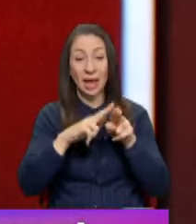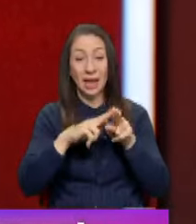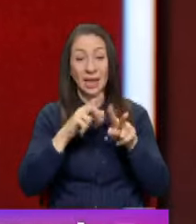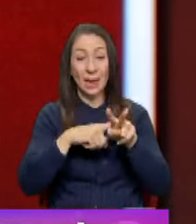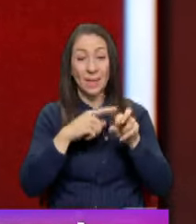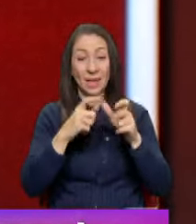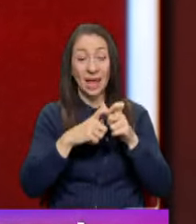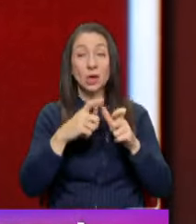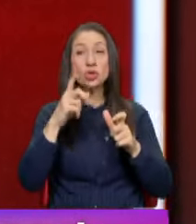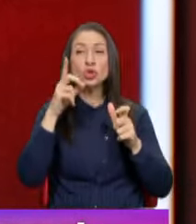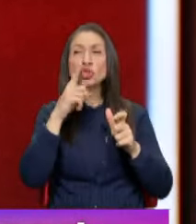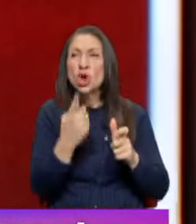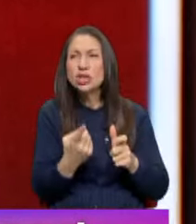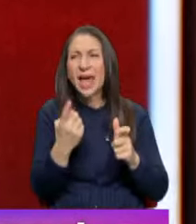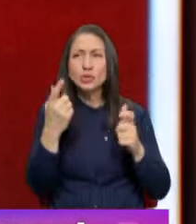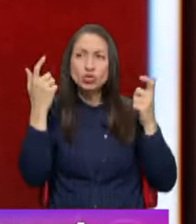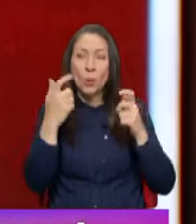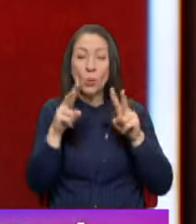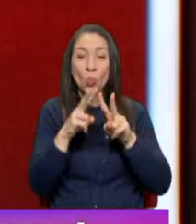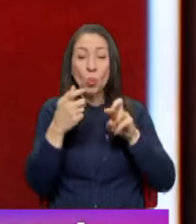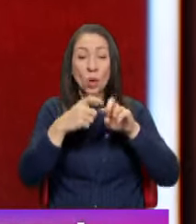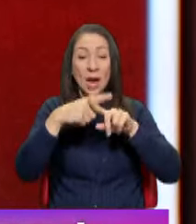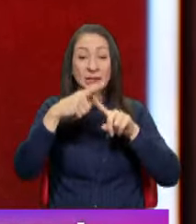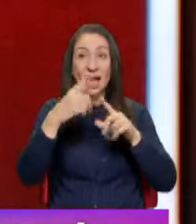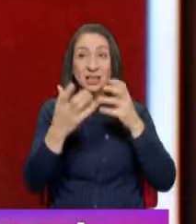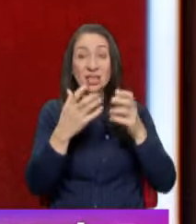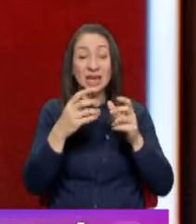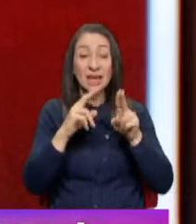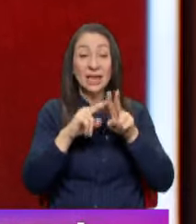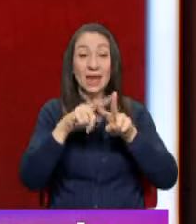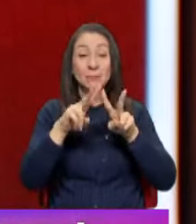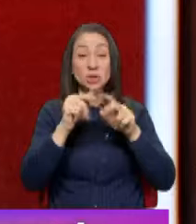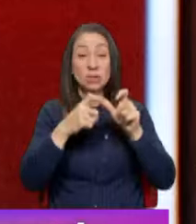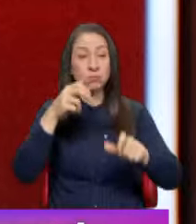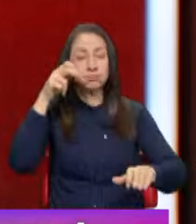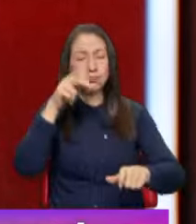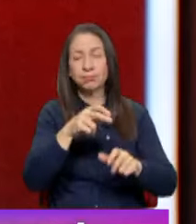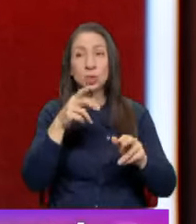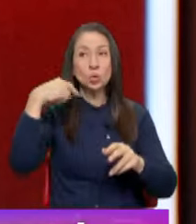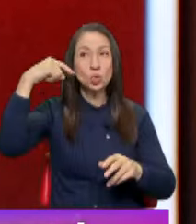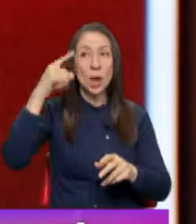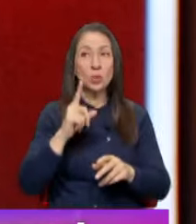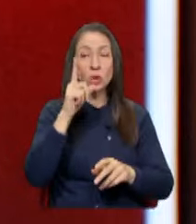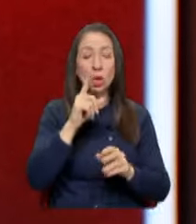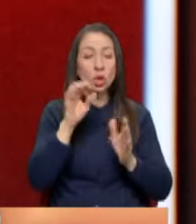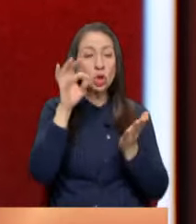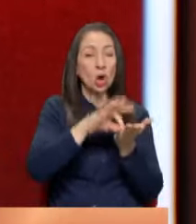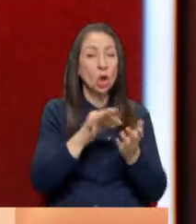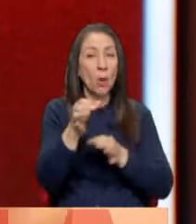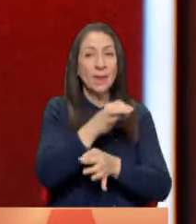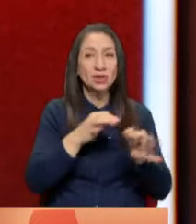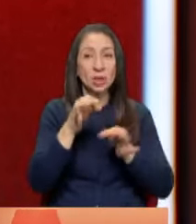YPG'nin Sözde sorumlularından Murat ateşi Kamışlı'da vurdu Suriye'nin kuzeyinde nokta operasyonuyla